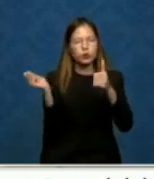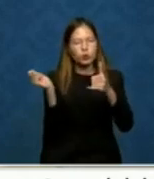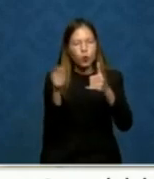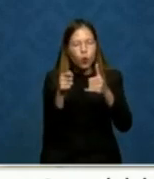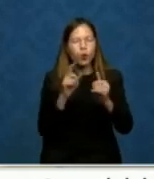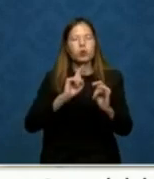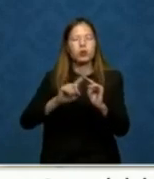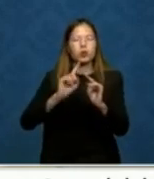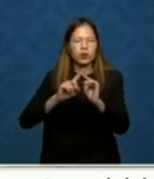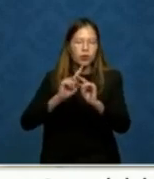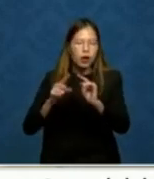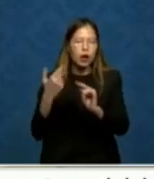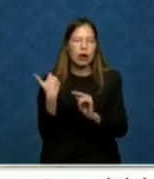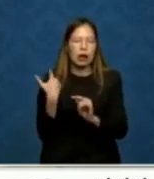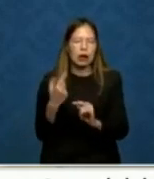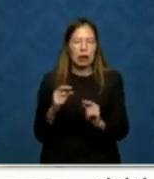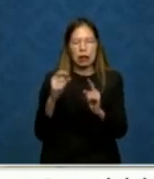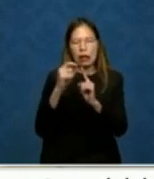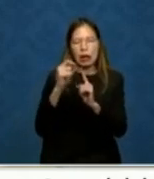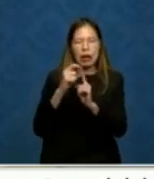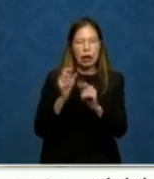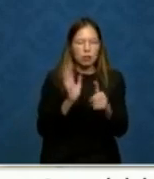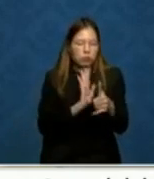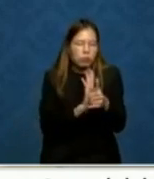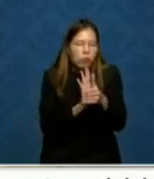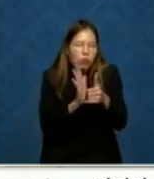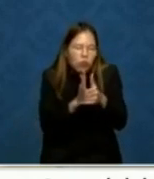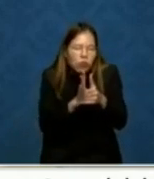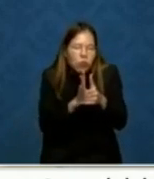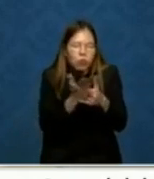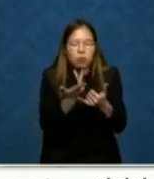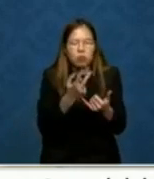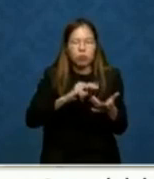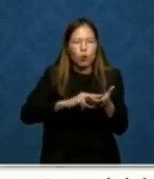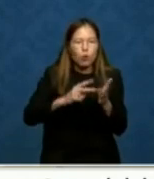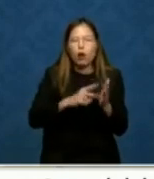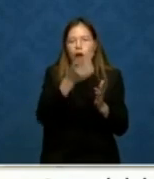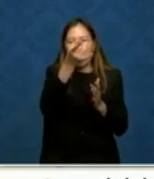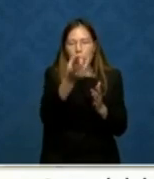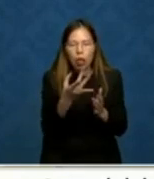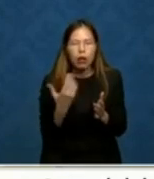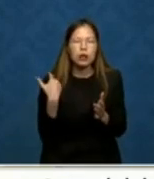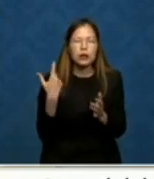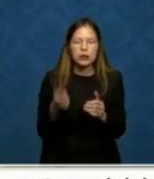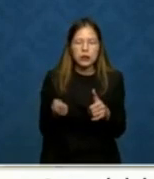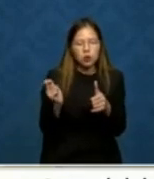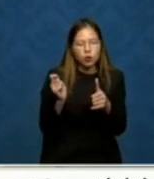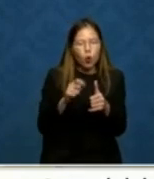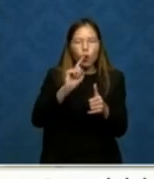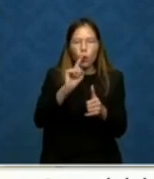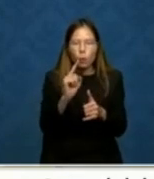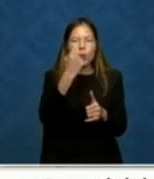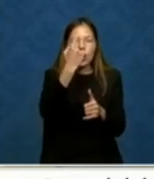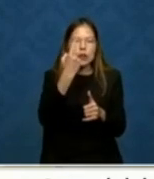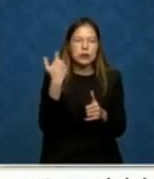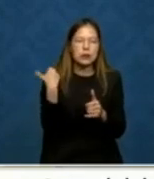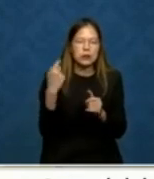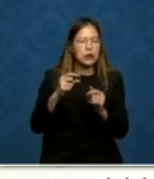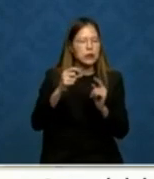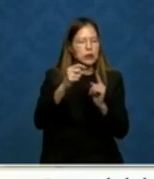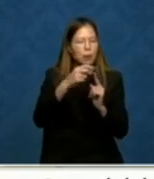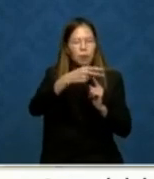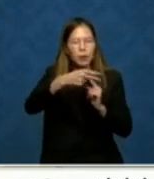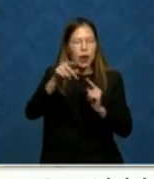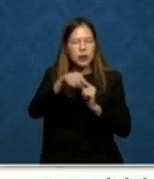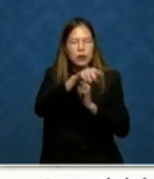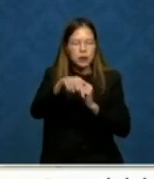ษการกำหนดคำนิยามของกระทำชำเราแบบใหม่ที่กว้างขวางขึ้นการกำหนดโทษใหม่ก็คือ sexual harassment หรือการคุกค